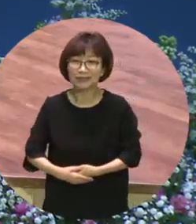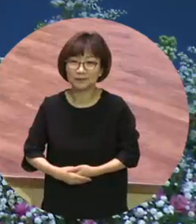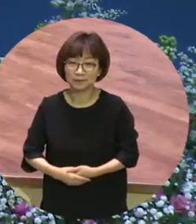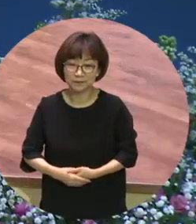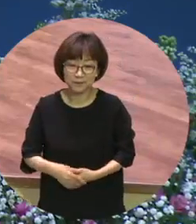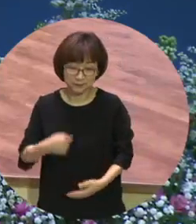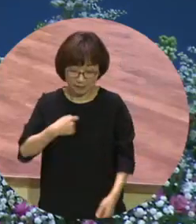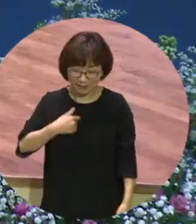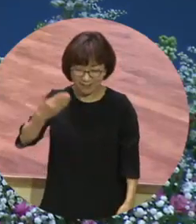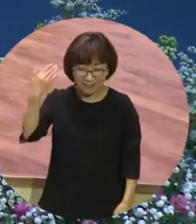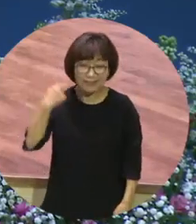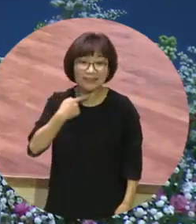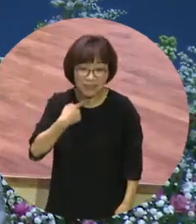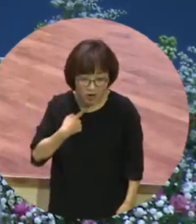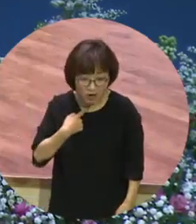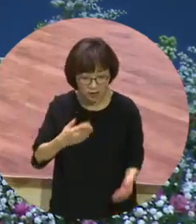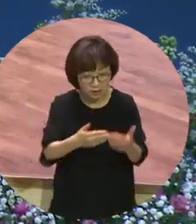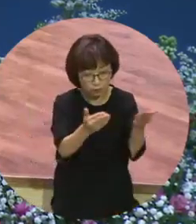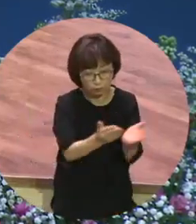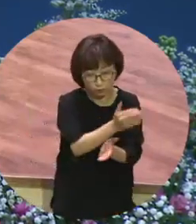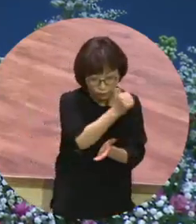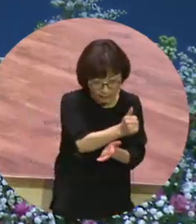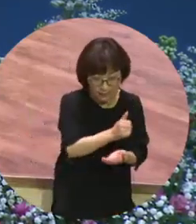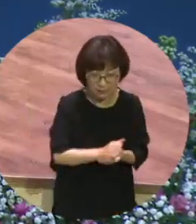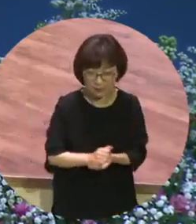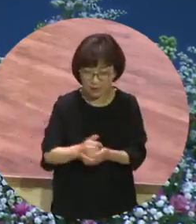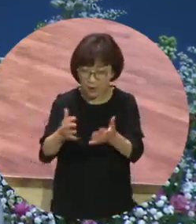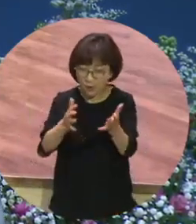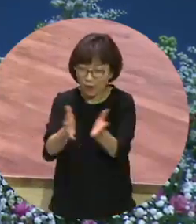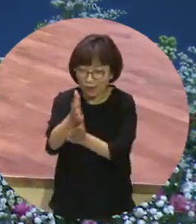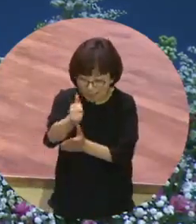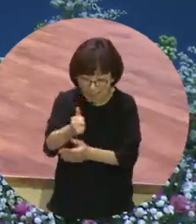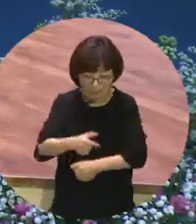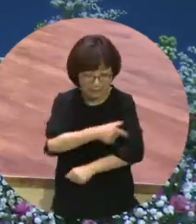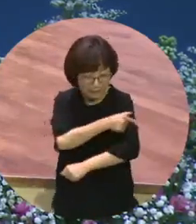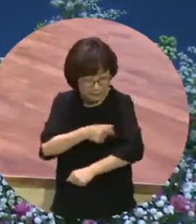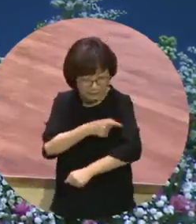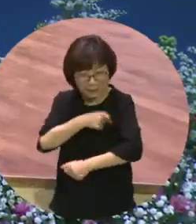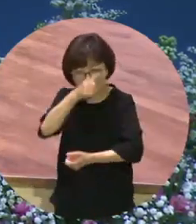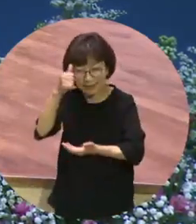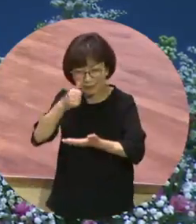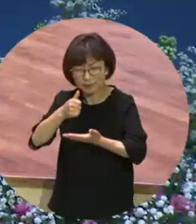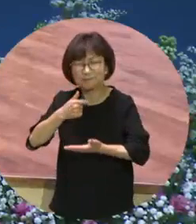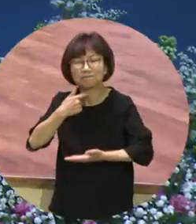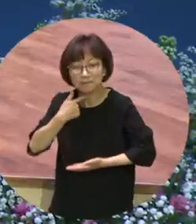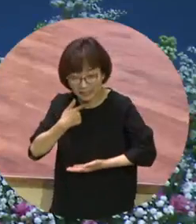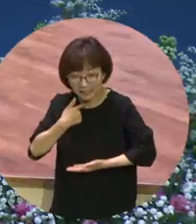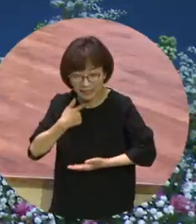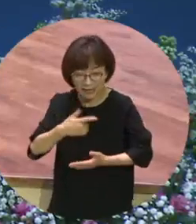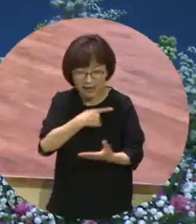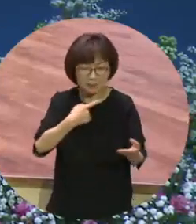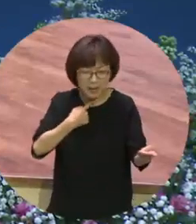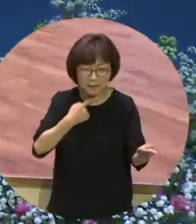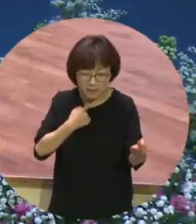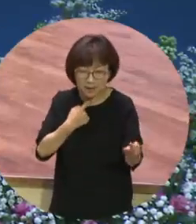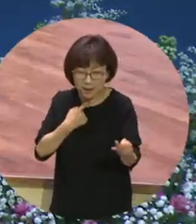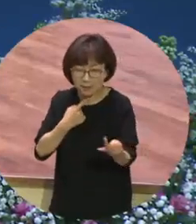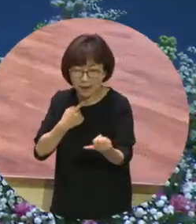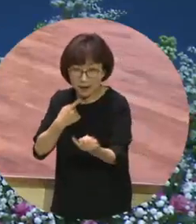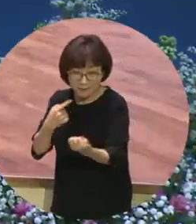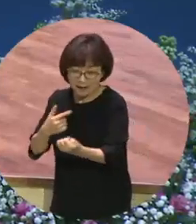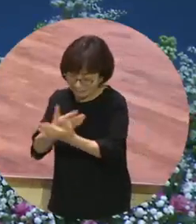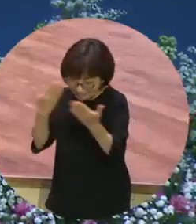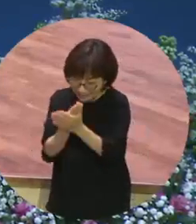채워주시더라고. 부장을, 회장을, 집사를, 장로를 다 해봤어요. 하나님이 그 직분 맡기는 오래